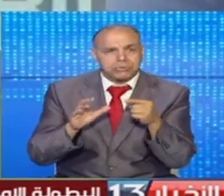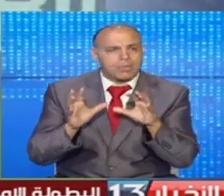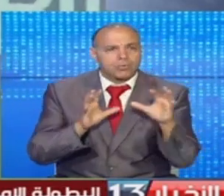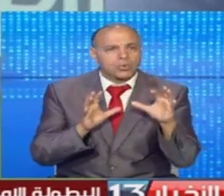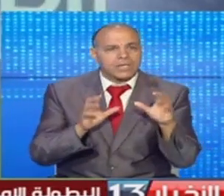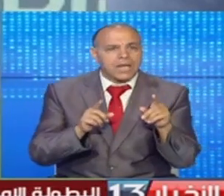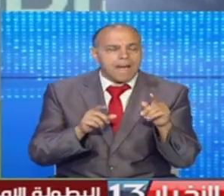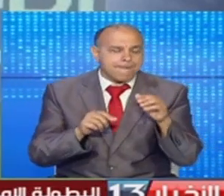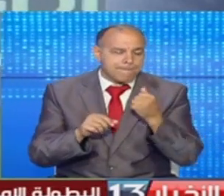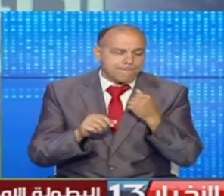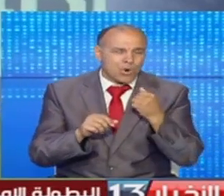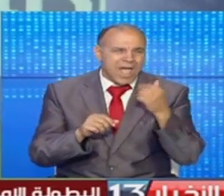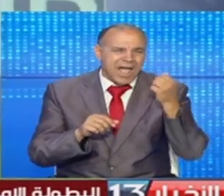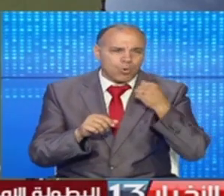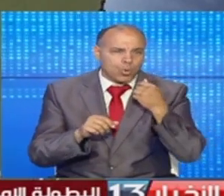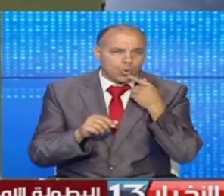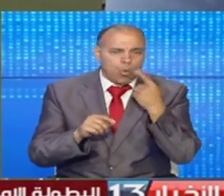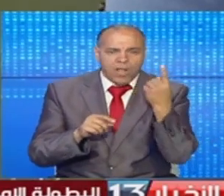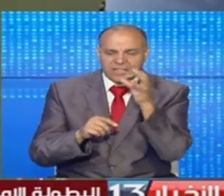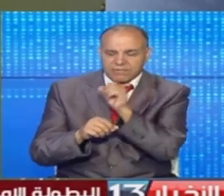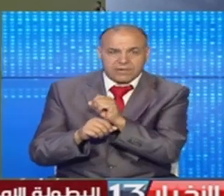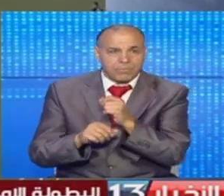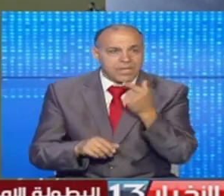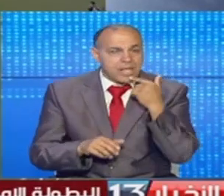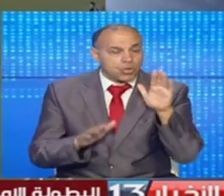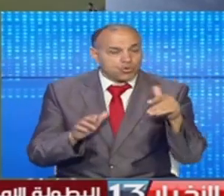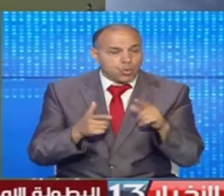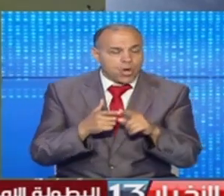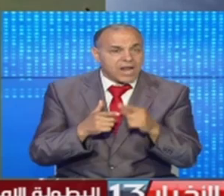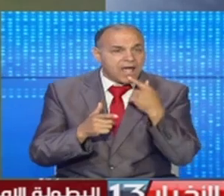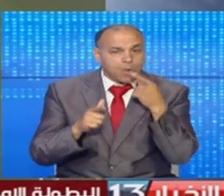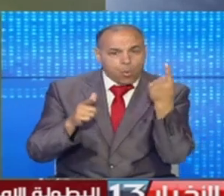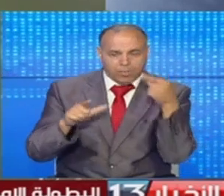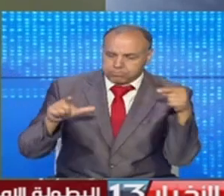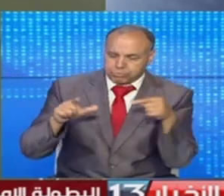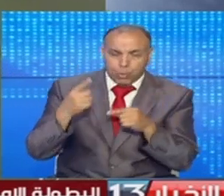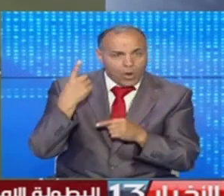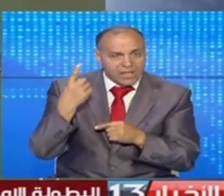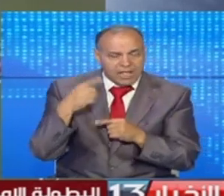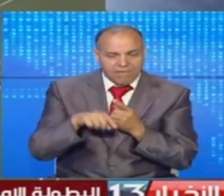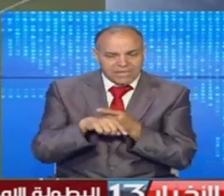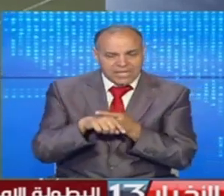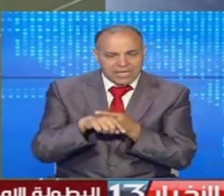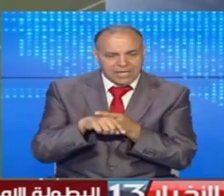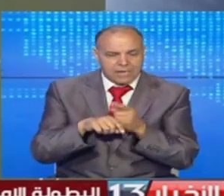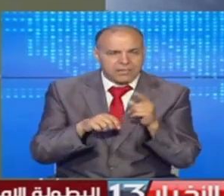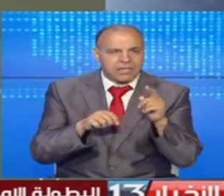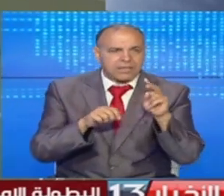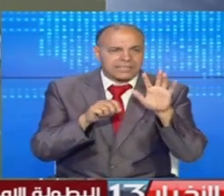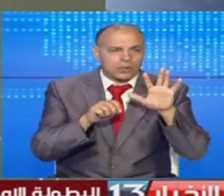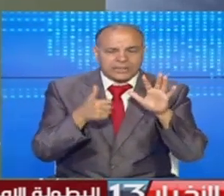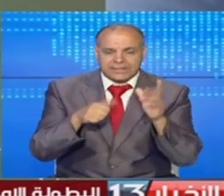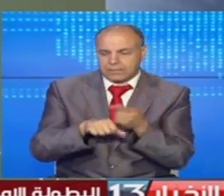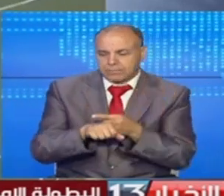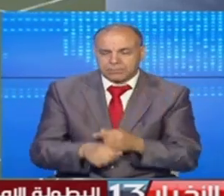مضيفه مونريال بنتيجة هدف دون رد. وسجل جوستافو هدف اللقاء الوحيد في الدقيقة